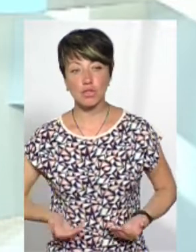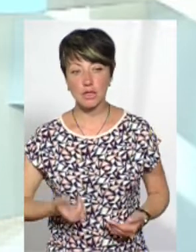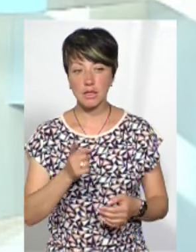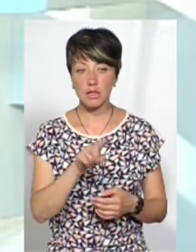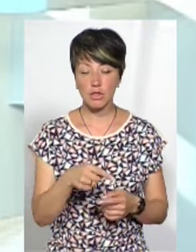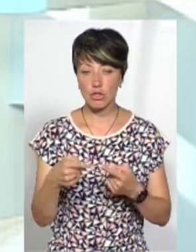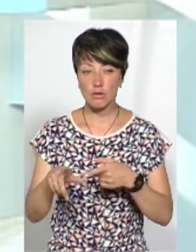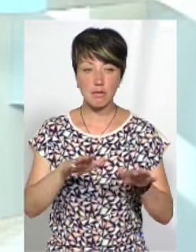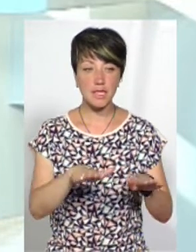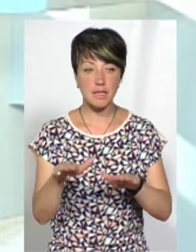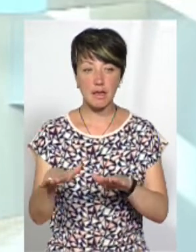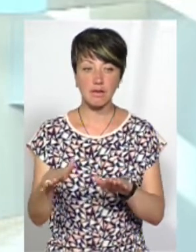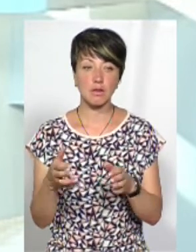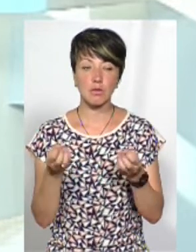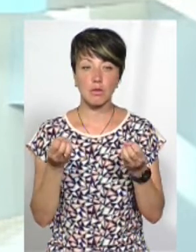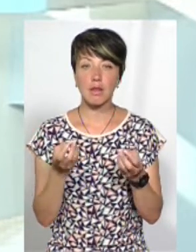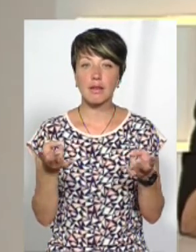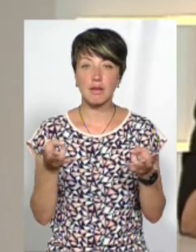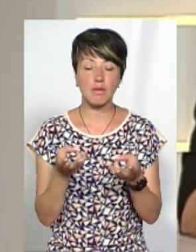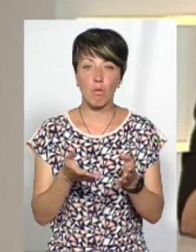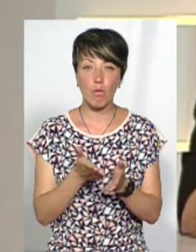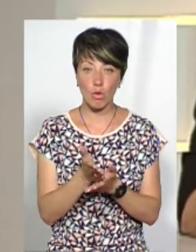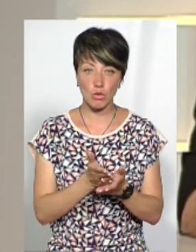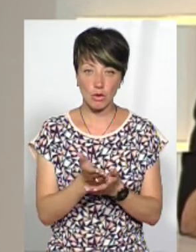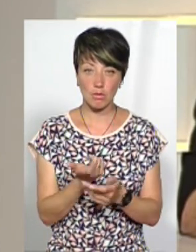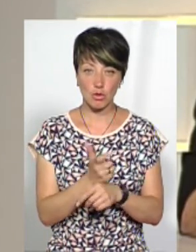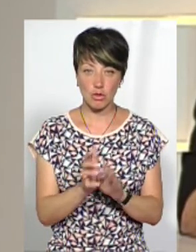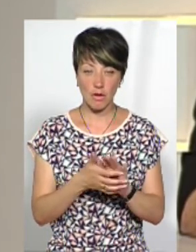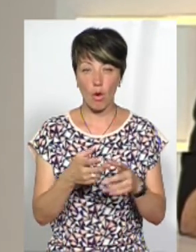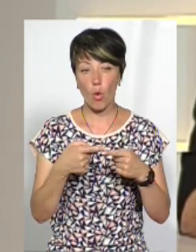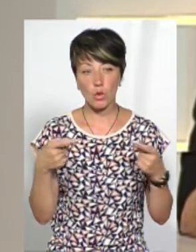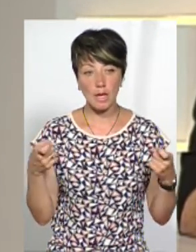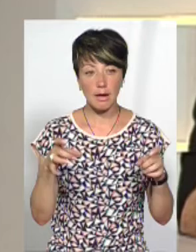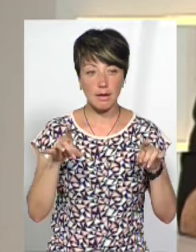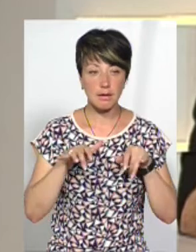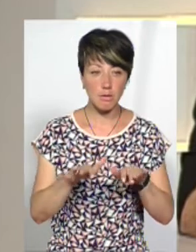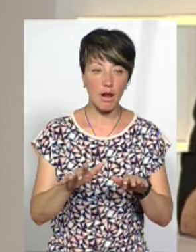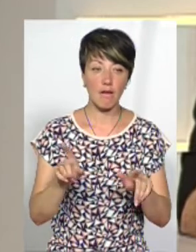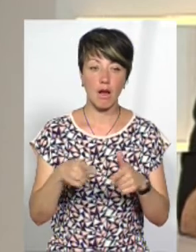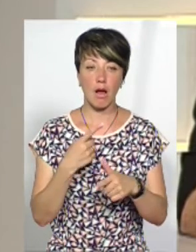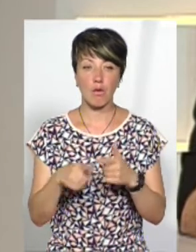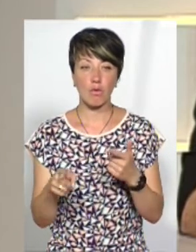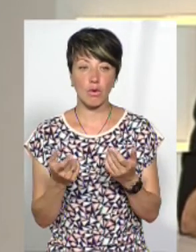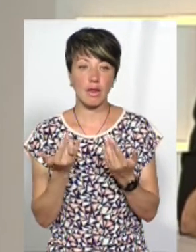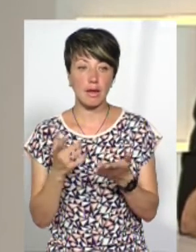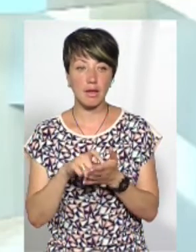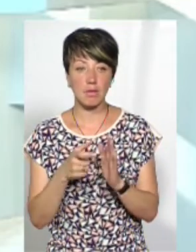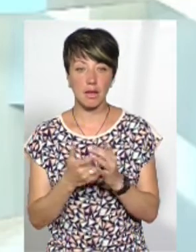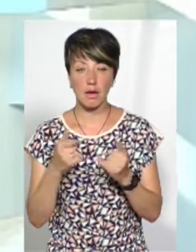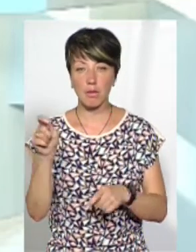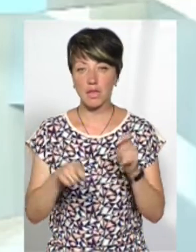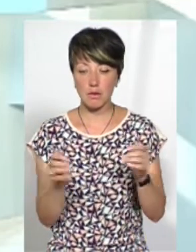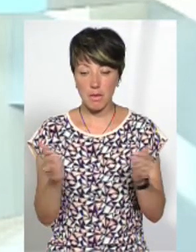тієї чи іншої місцевості, яких послуг найбільше не вистачає. Інколи це готельна справа, і навіть якихось кілька кімнат для приїжджих